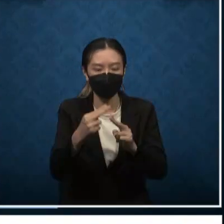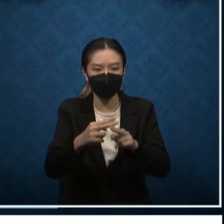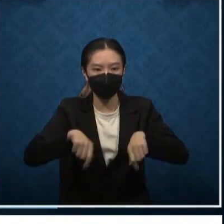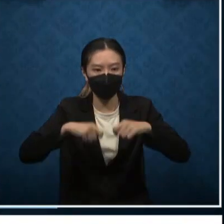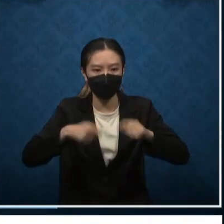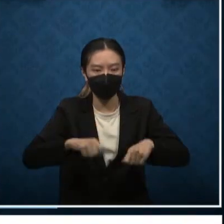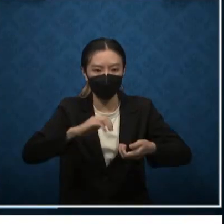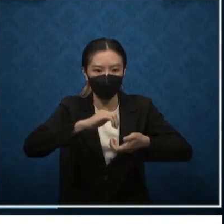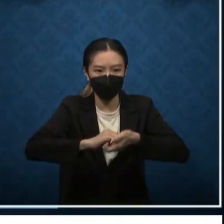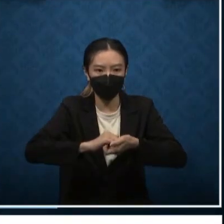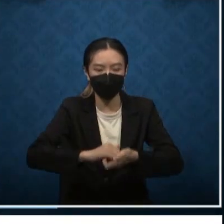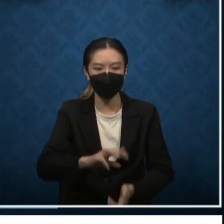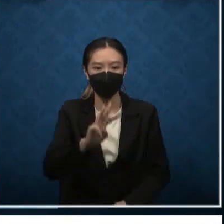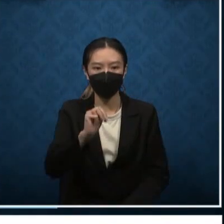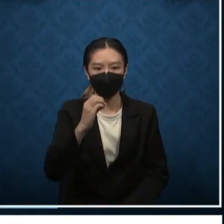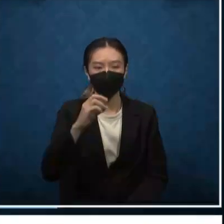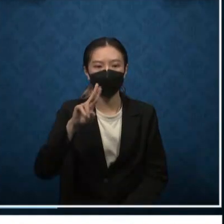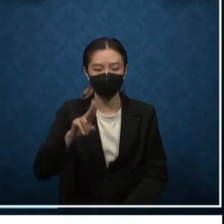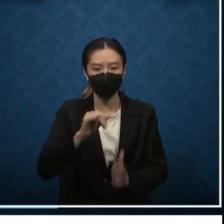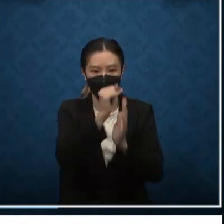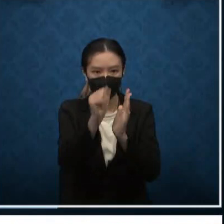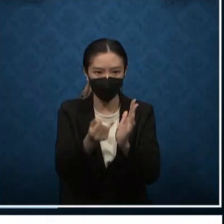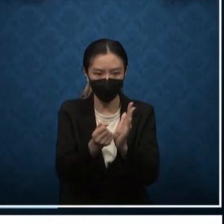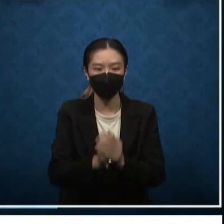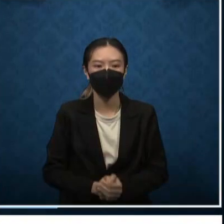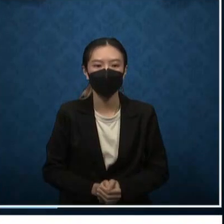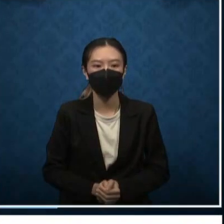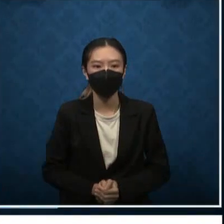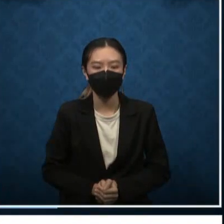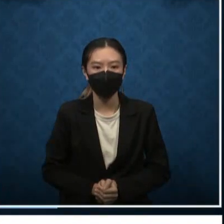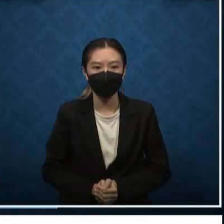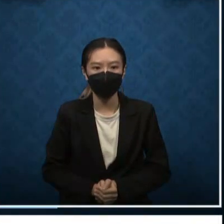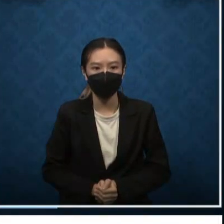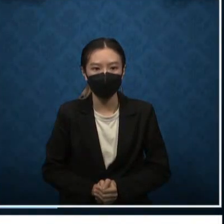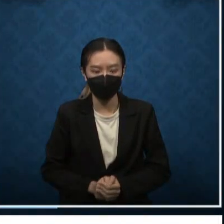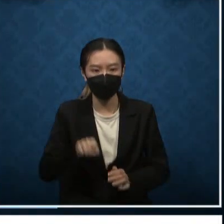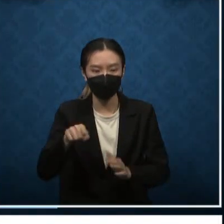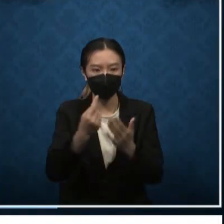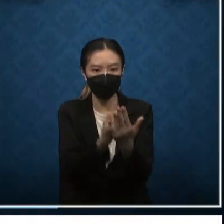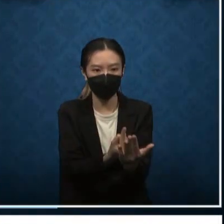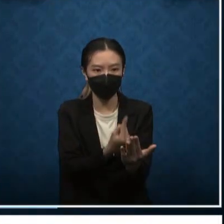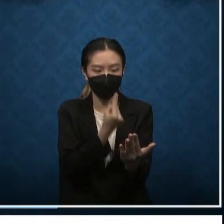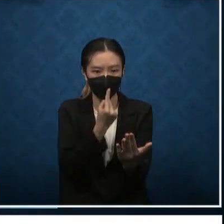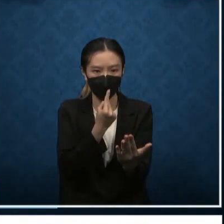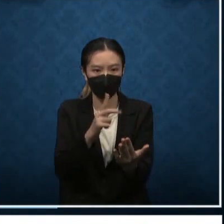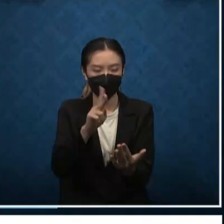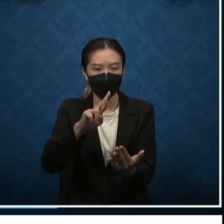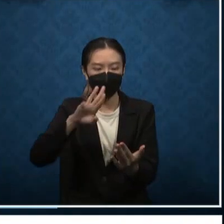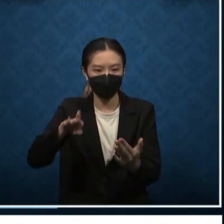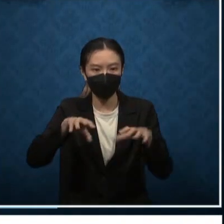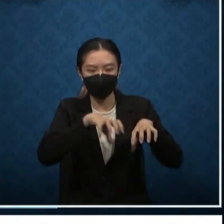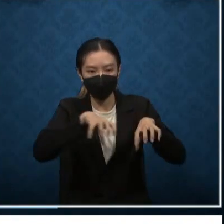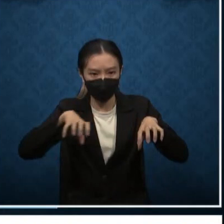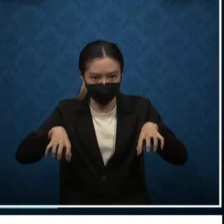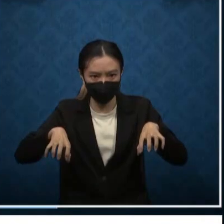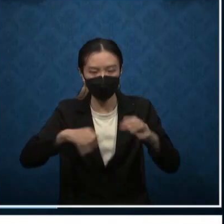MOU กับหนวยงานผ้าคีเกืขายระดับจัหวัดซึ่งเป็นผู้ชายของทั้งหกกมได้แ่ประหัจัหวด ท้องถ